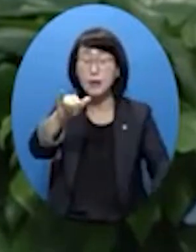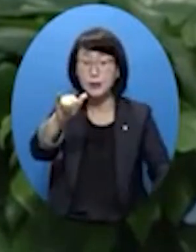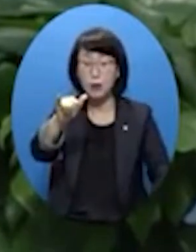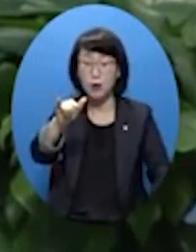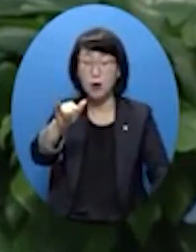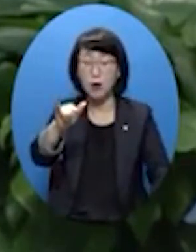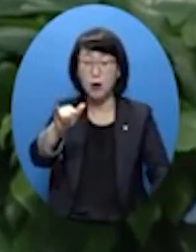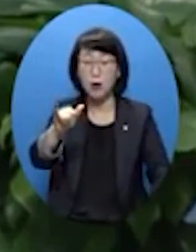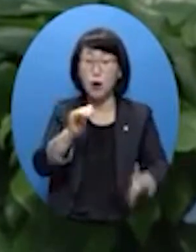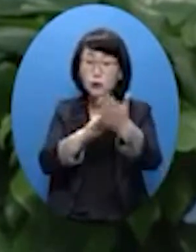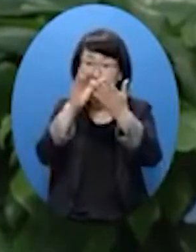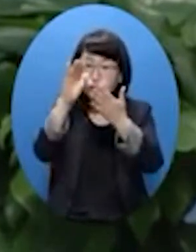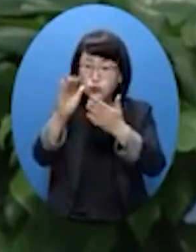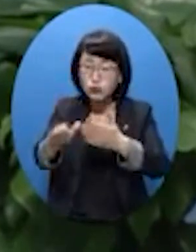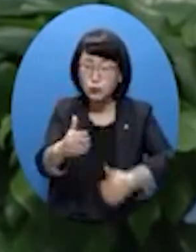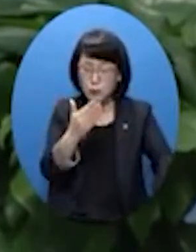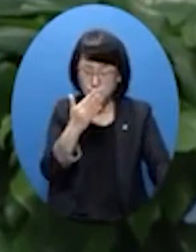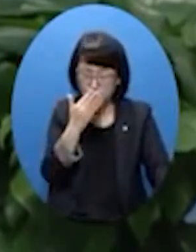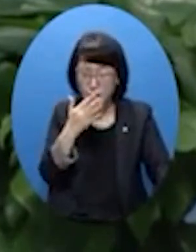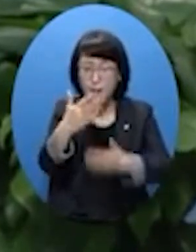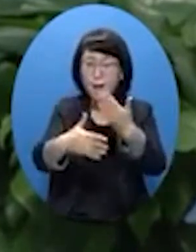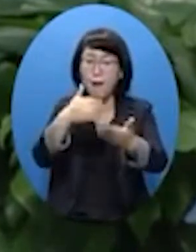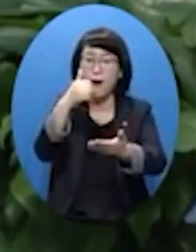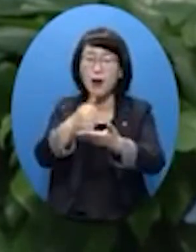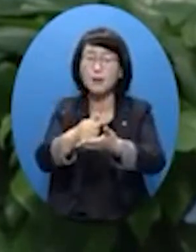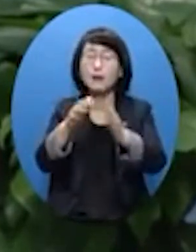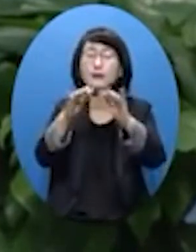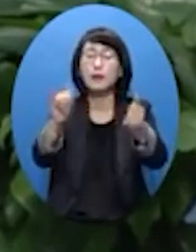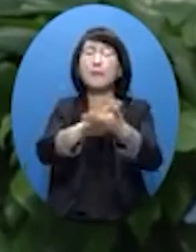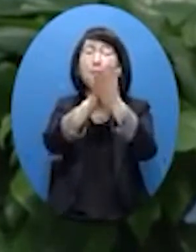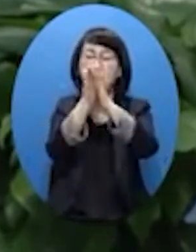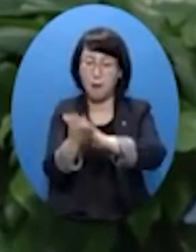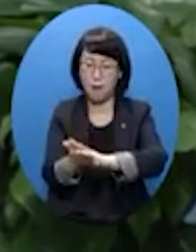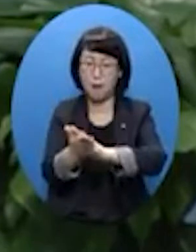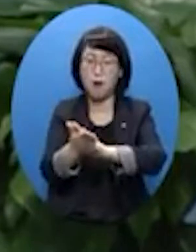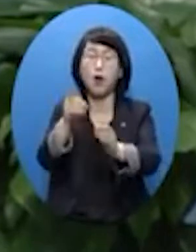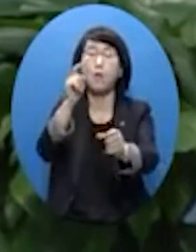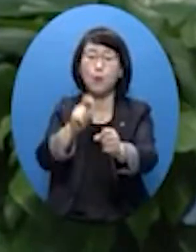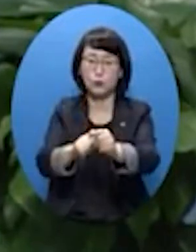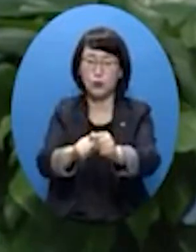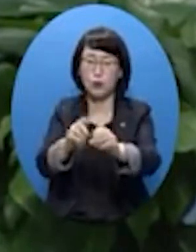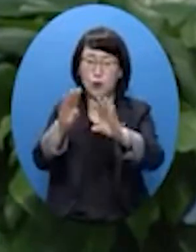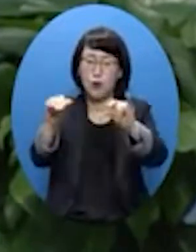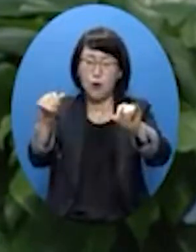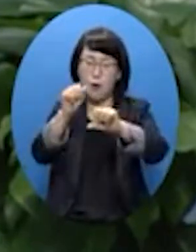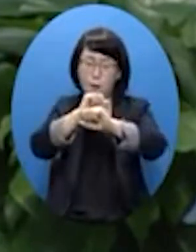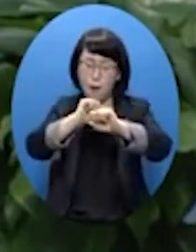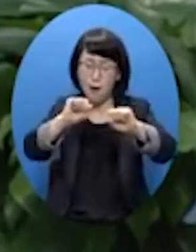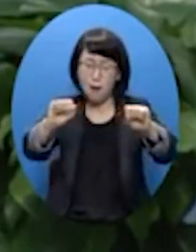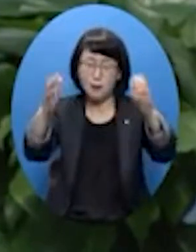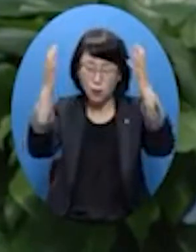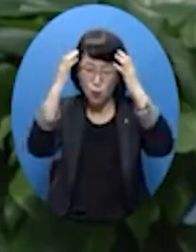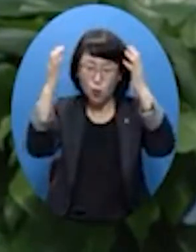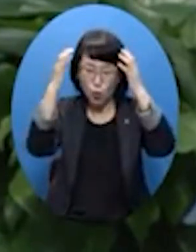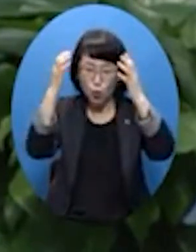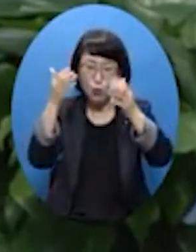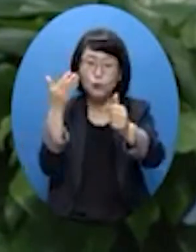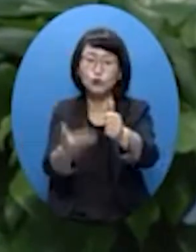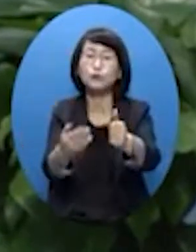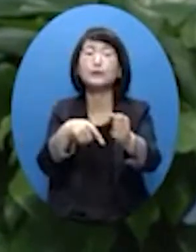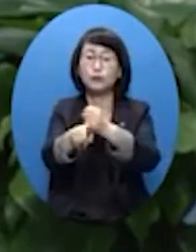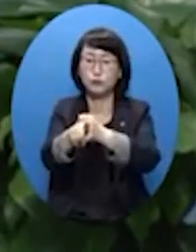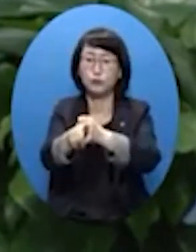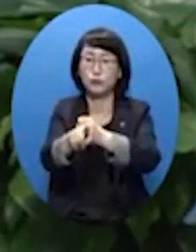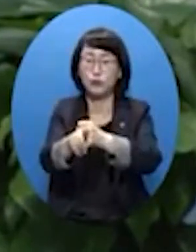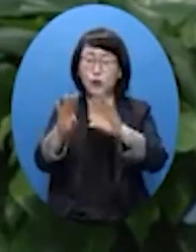후에 겸손한 1 메일 것으로 만드시기 위해서 우리를 광 의학교 를 통과하게 하시는 것입니다 광야